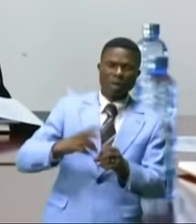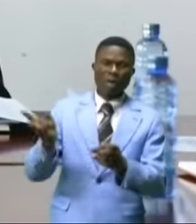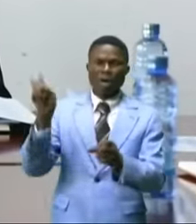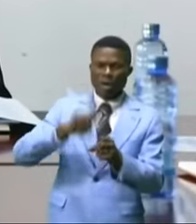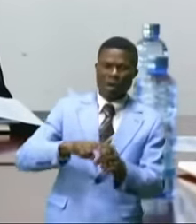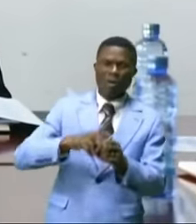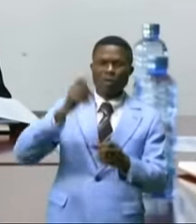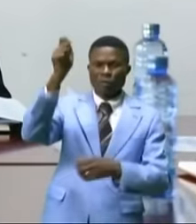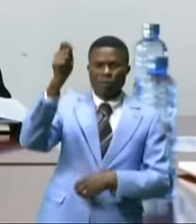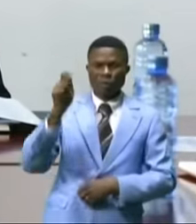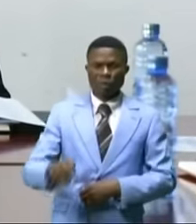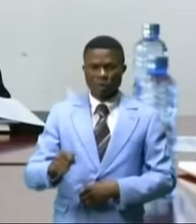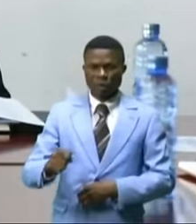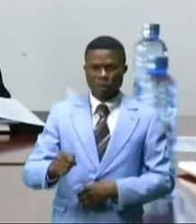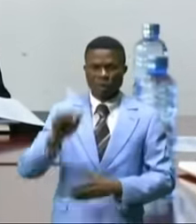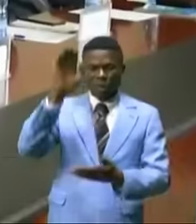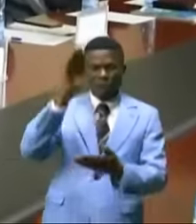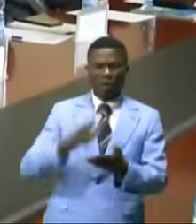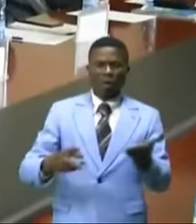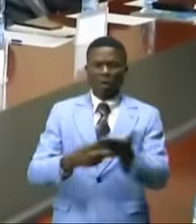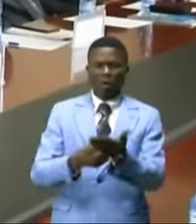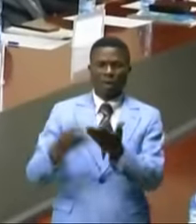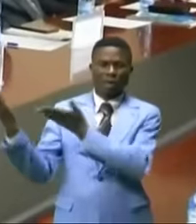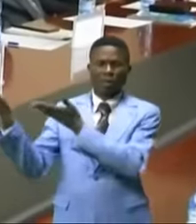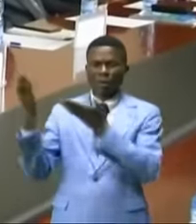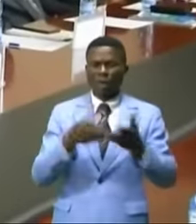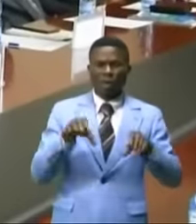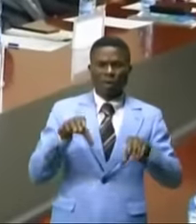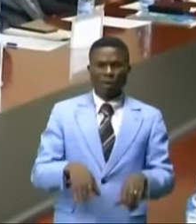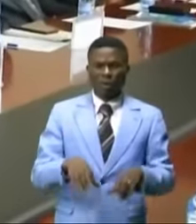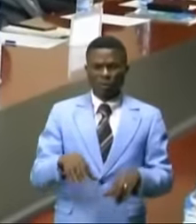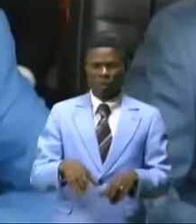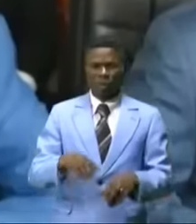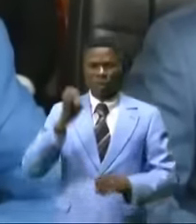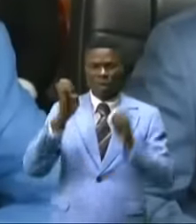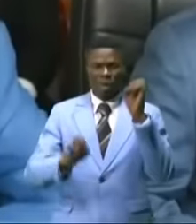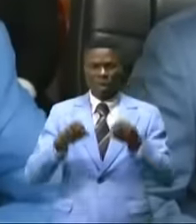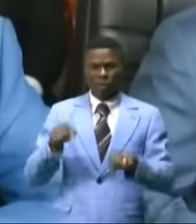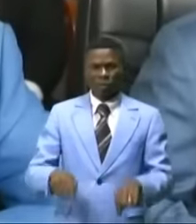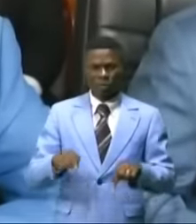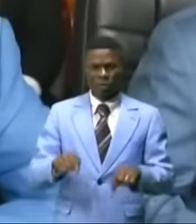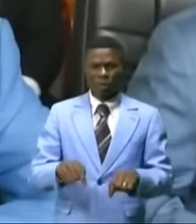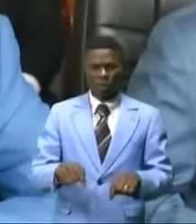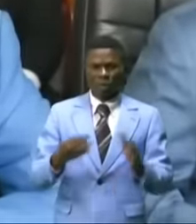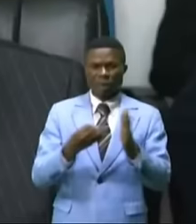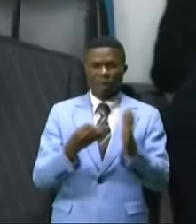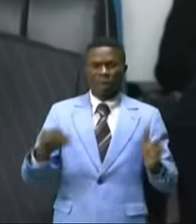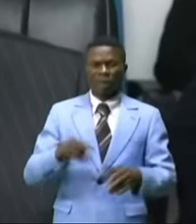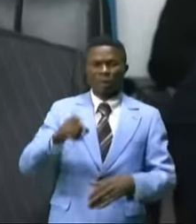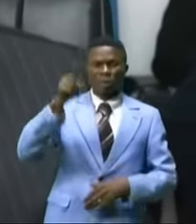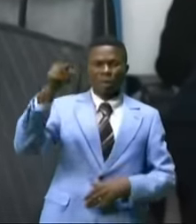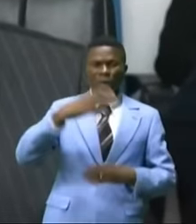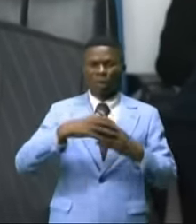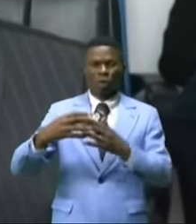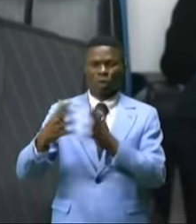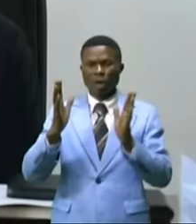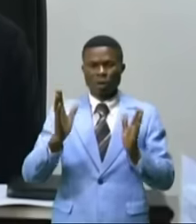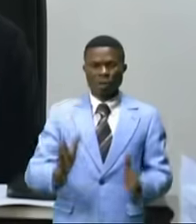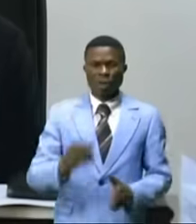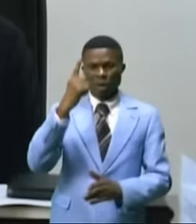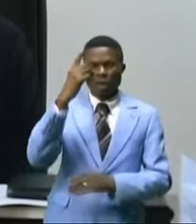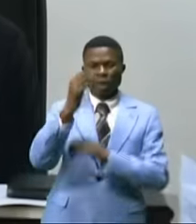violences armées, et à réduire la facture des importations en RDC, évaluée aujourd'hui à 7 milliards de dollars américains par